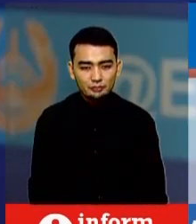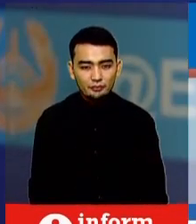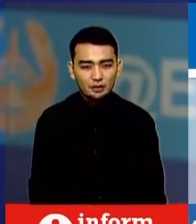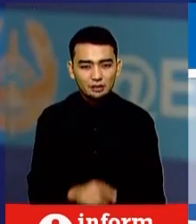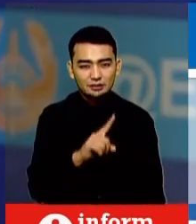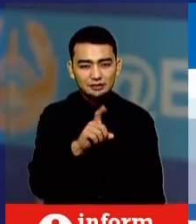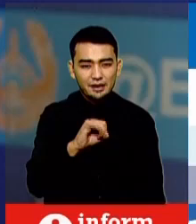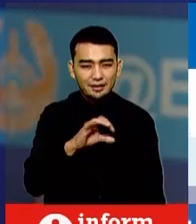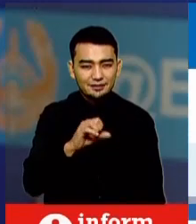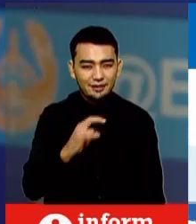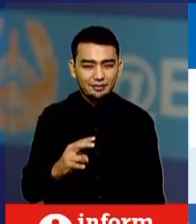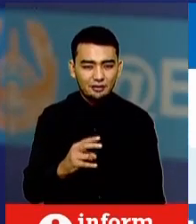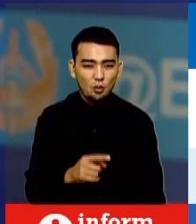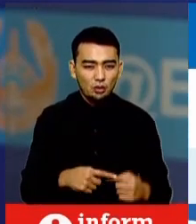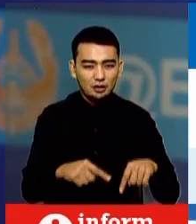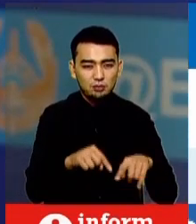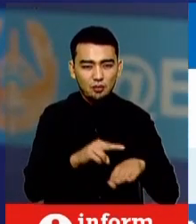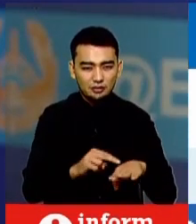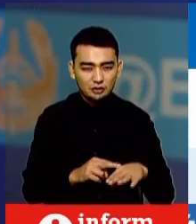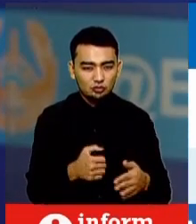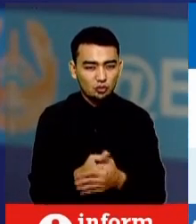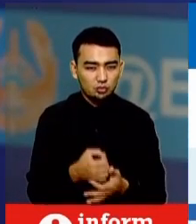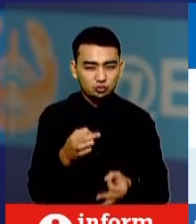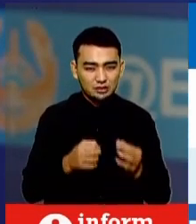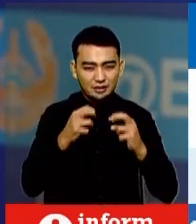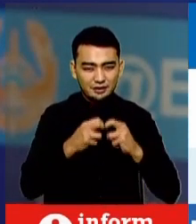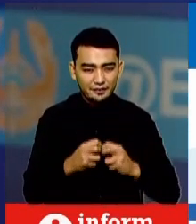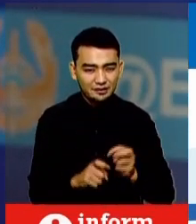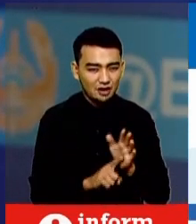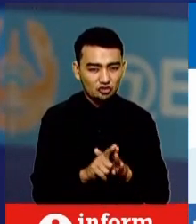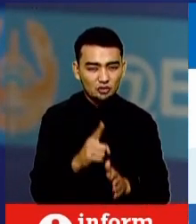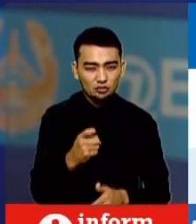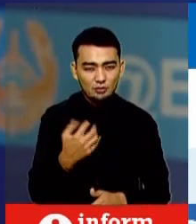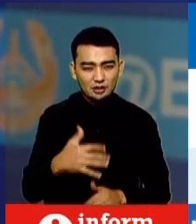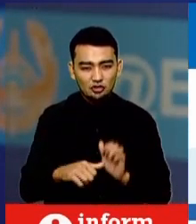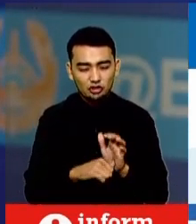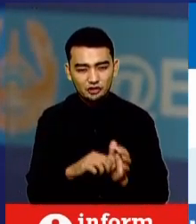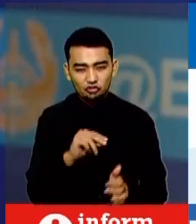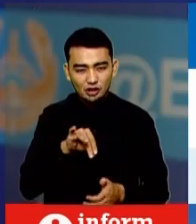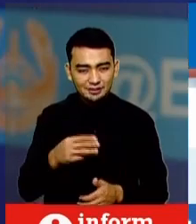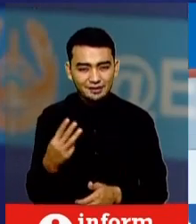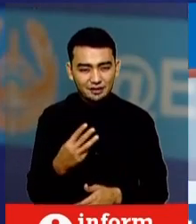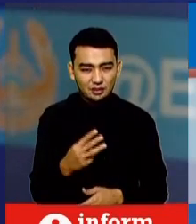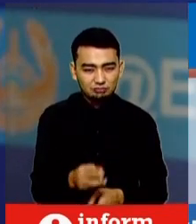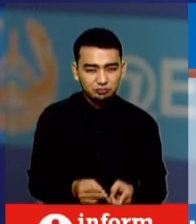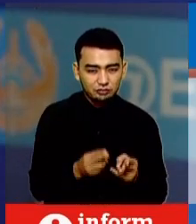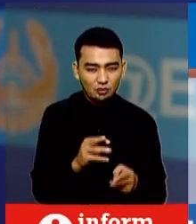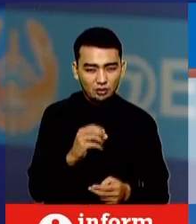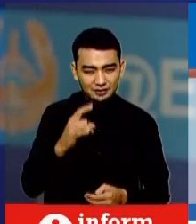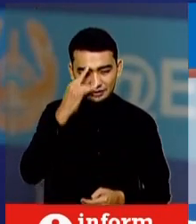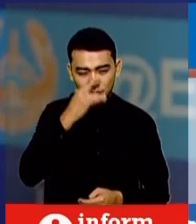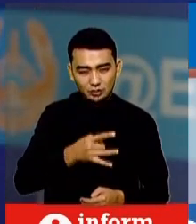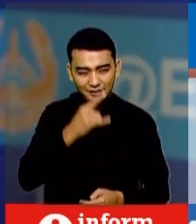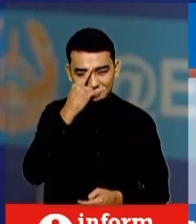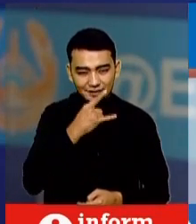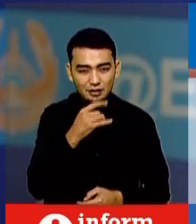Зайсанским отделом полиции начато досудебное расследование по статье 156, части 3 Уголовного кодекса Республики Казахстан.